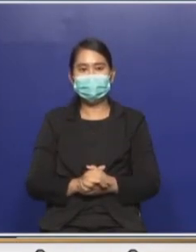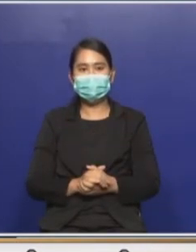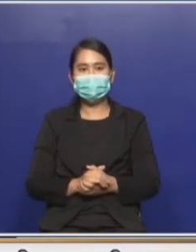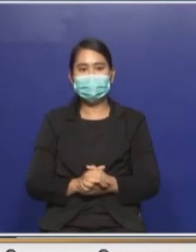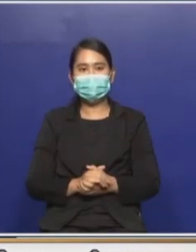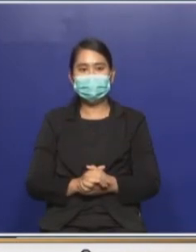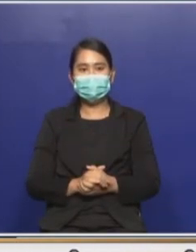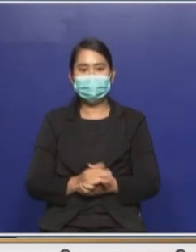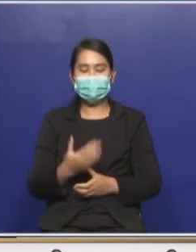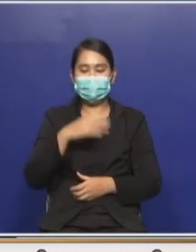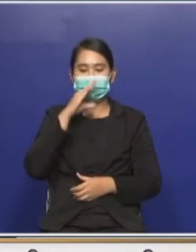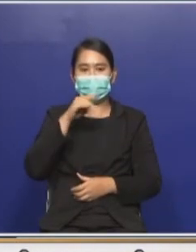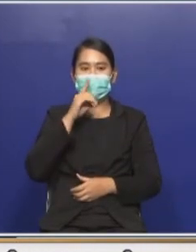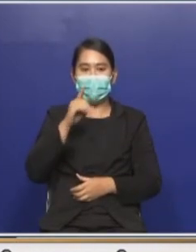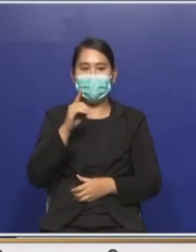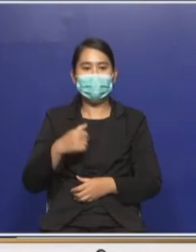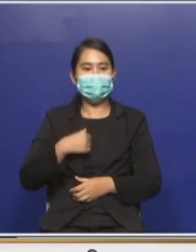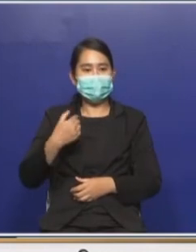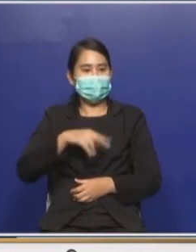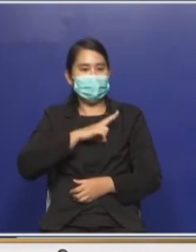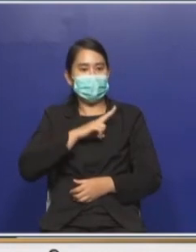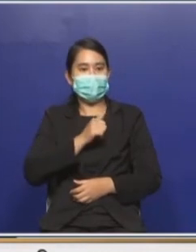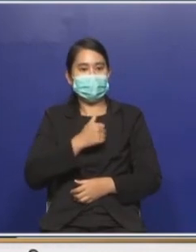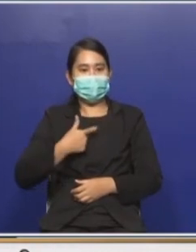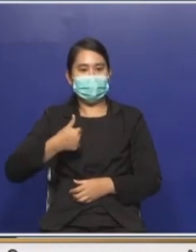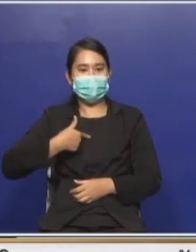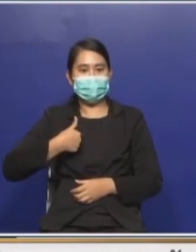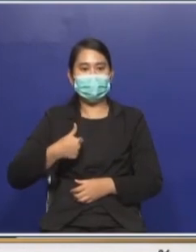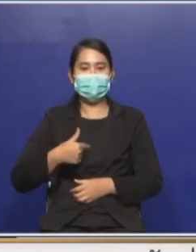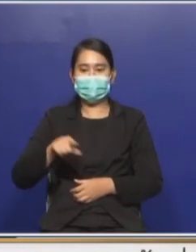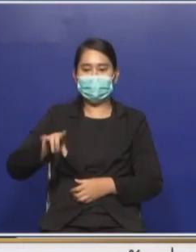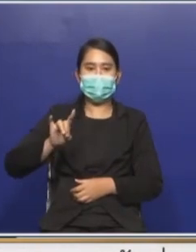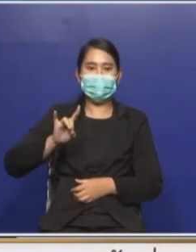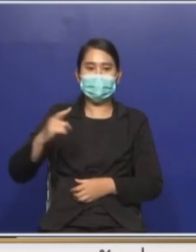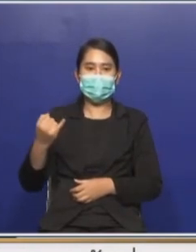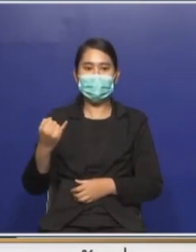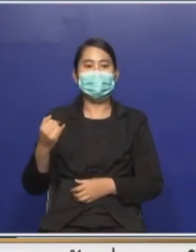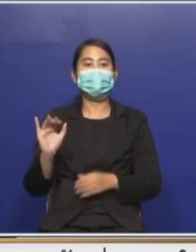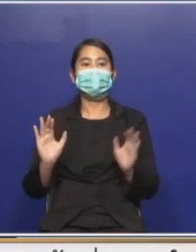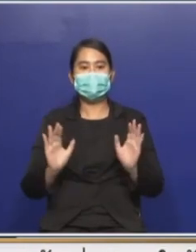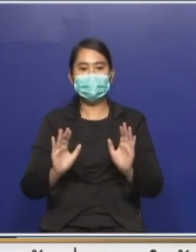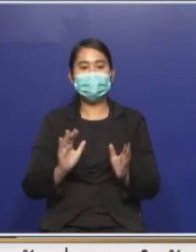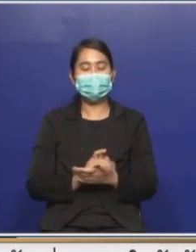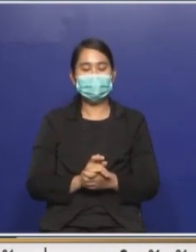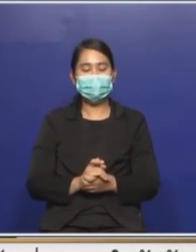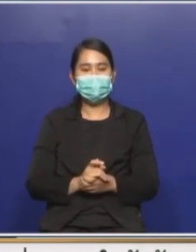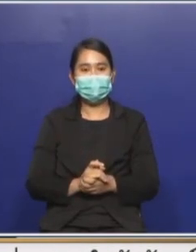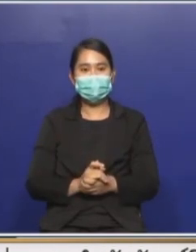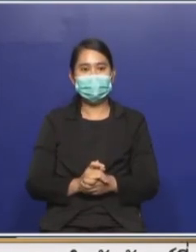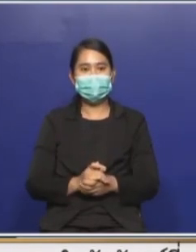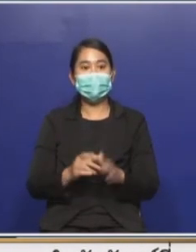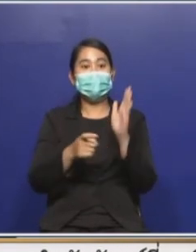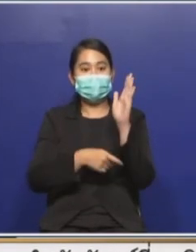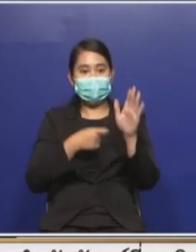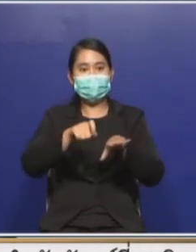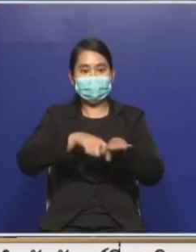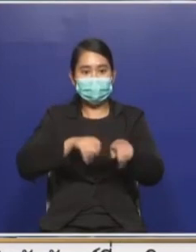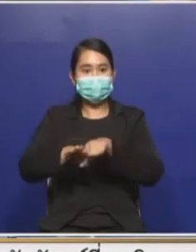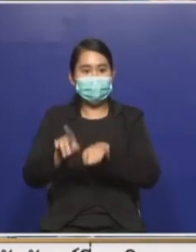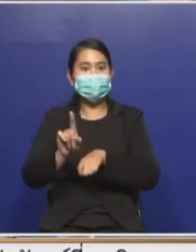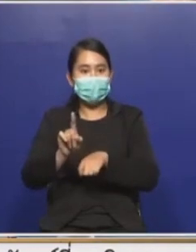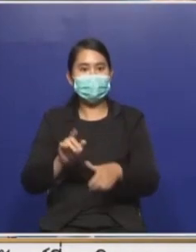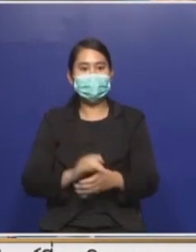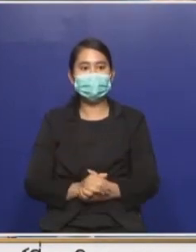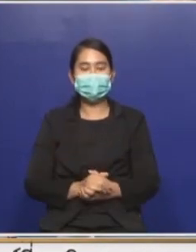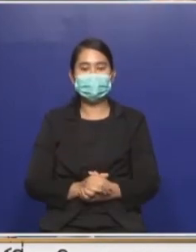อย่าใส่ร้ายคนอื่นเอาดีใส่ตัวเอาชั่วใส่คนอื่นเรื่องทุจริตถุงยางถุงมือยางไปถึงไหนท่านประยุทธ์จันทร์โอช